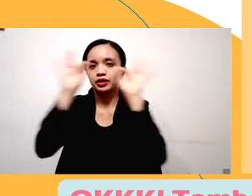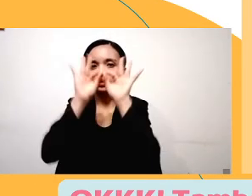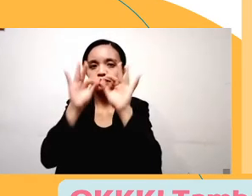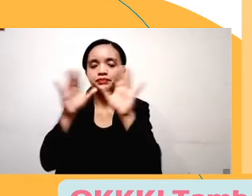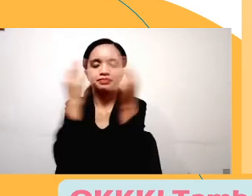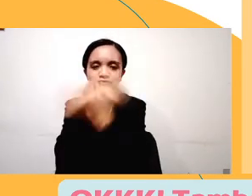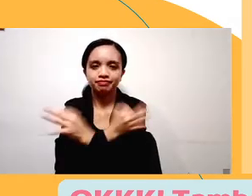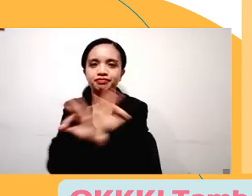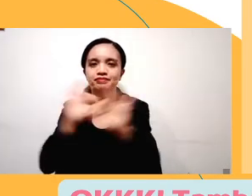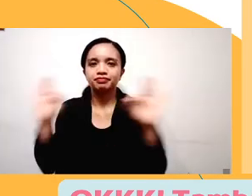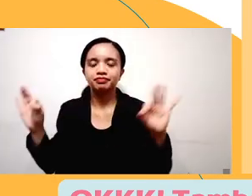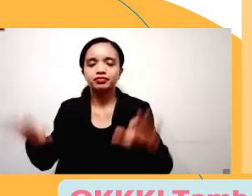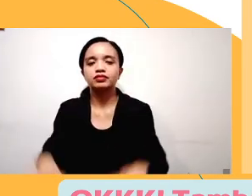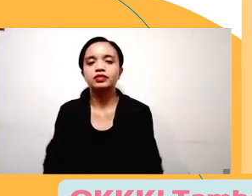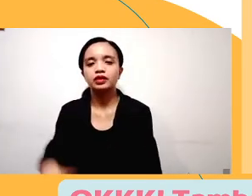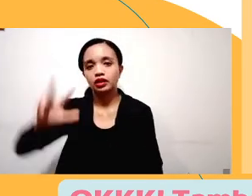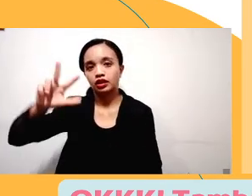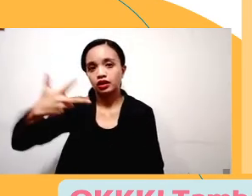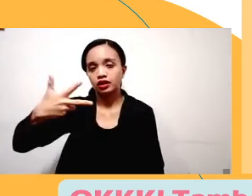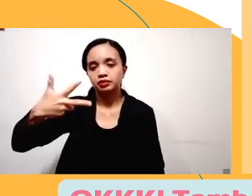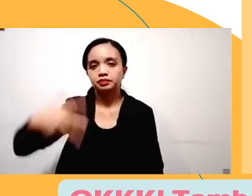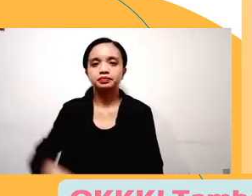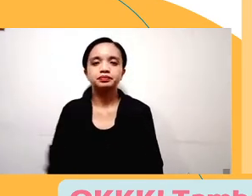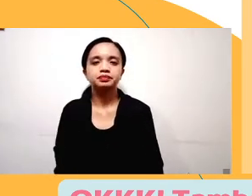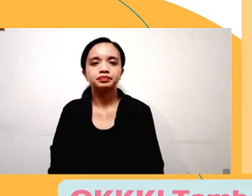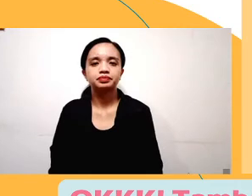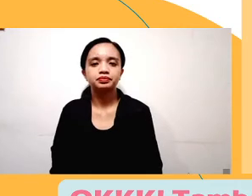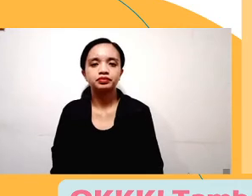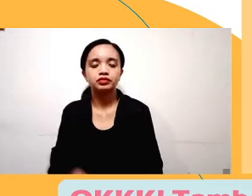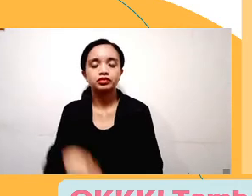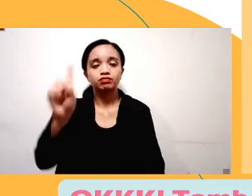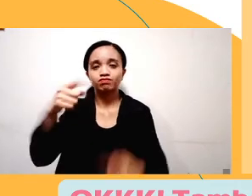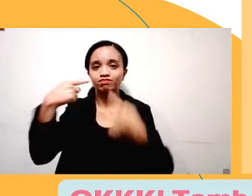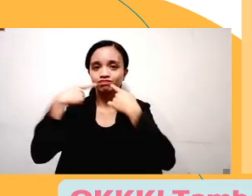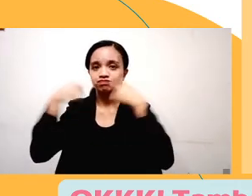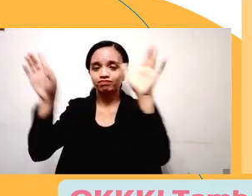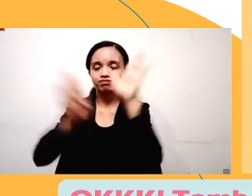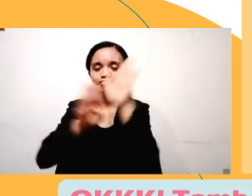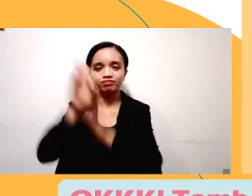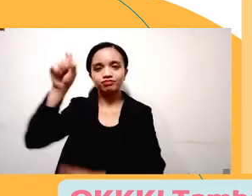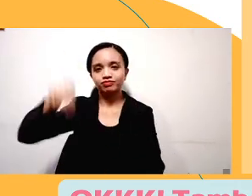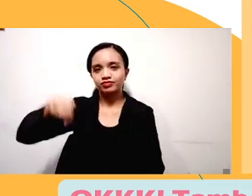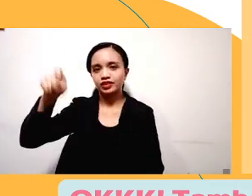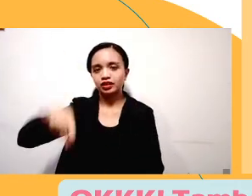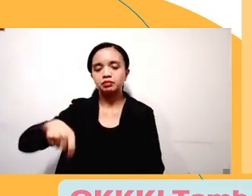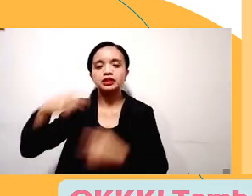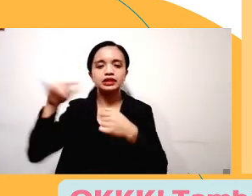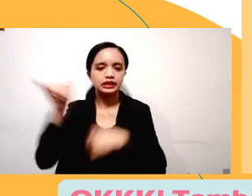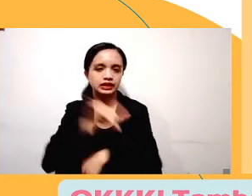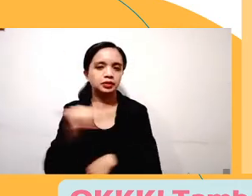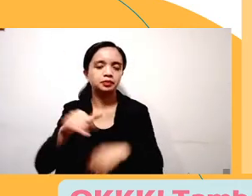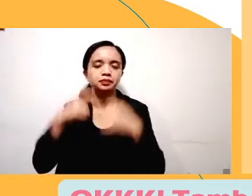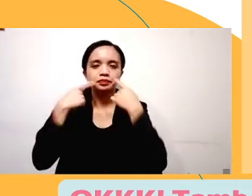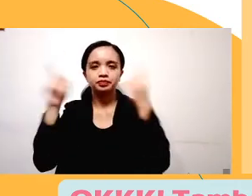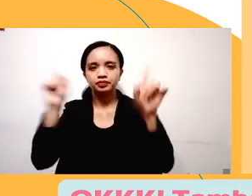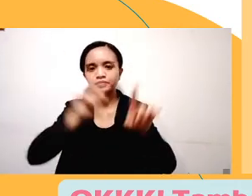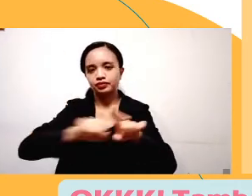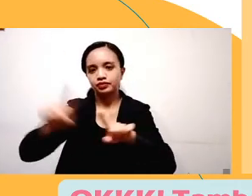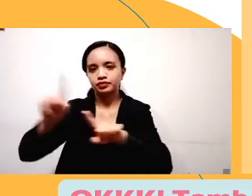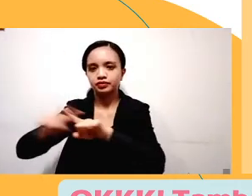3, ang kaunlaran natin ay dapat kaunlaran din ng iba at ng